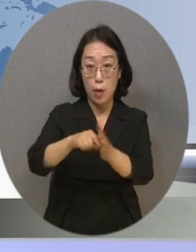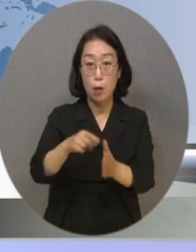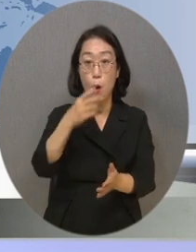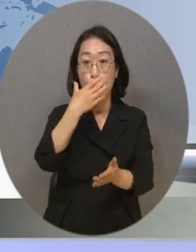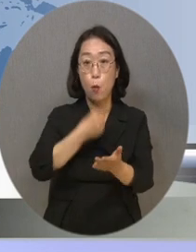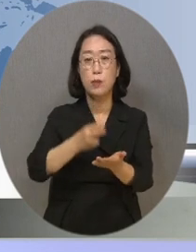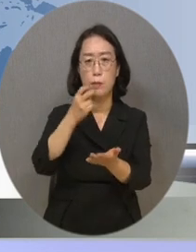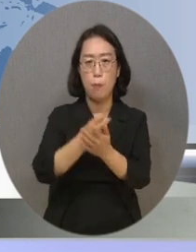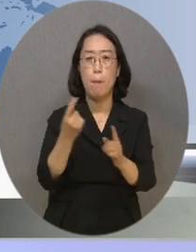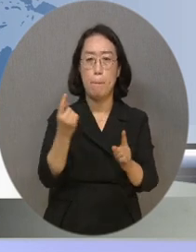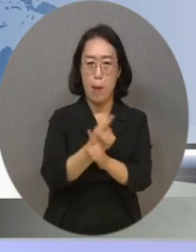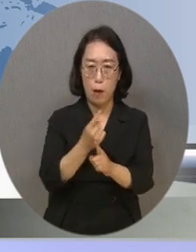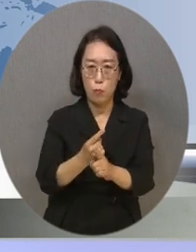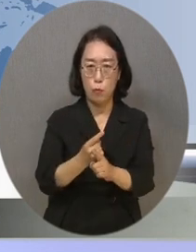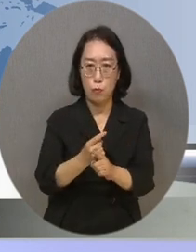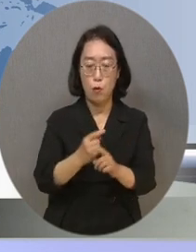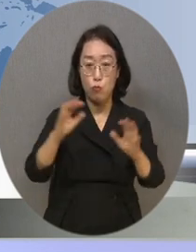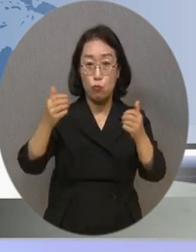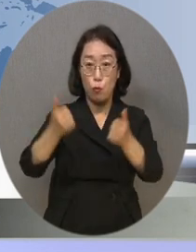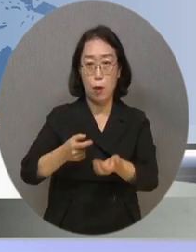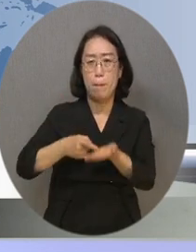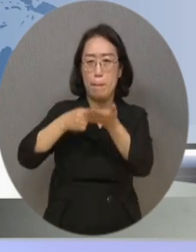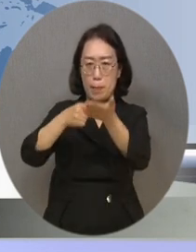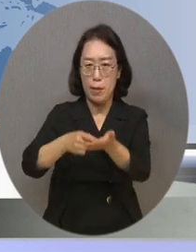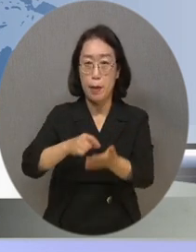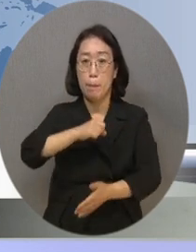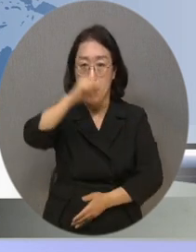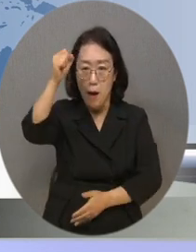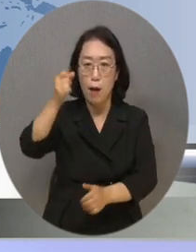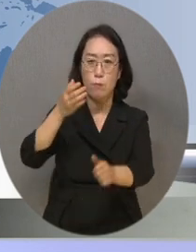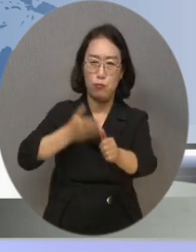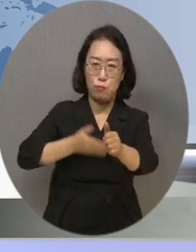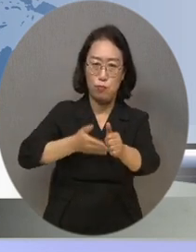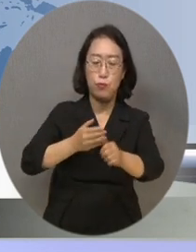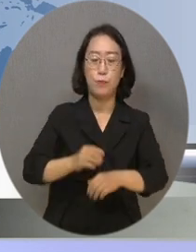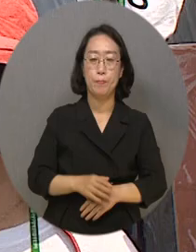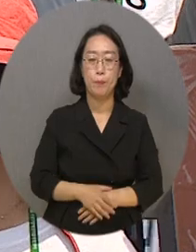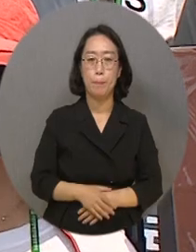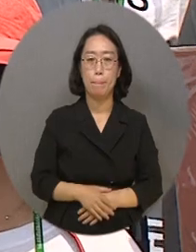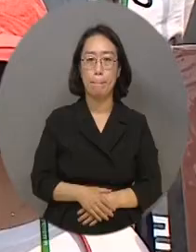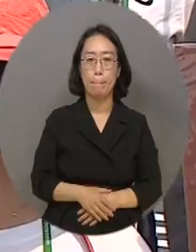장애인복지법 개정안의 본회의 통과를 촉구했습니다. 최유라 기자입니다.